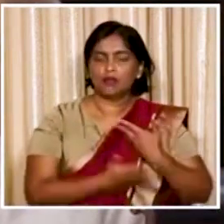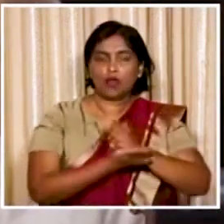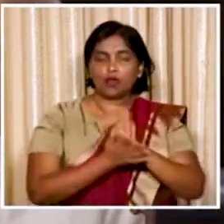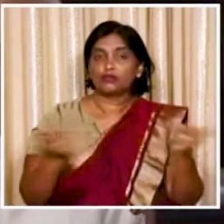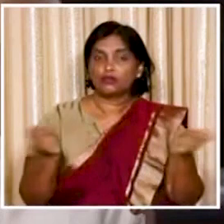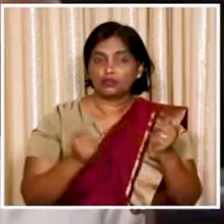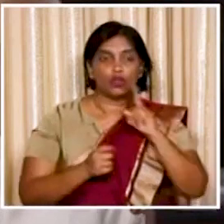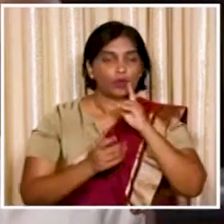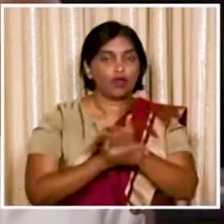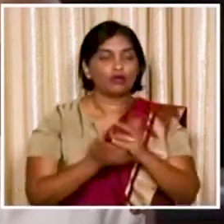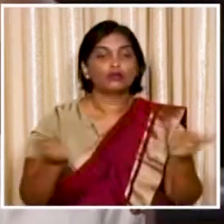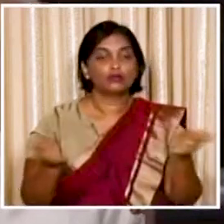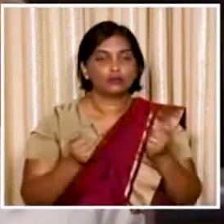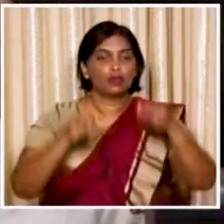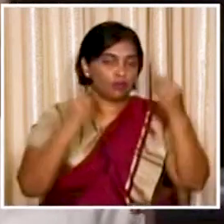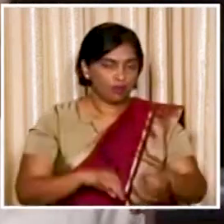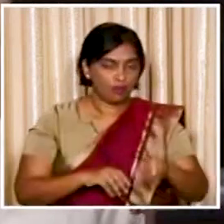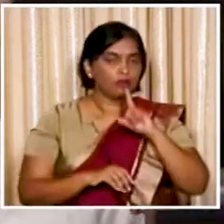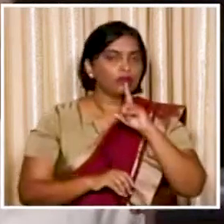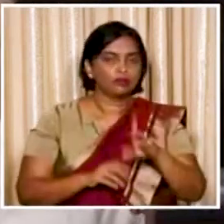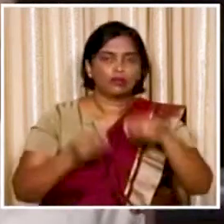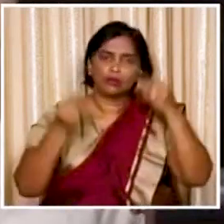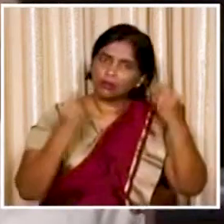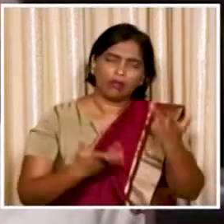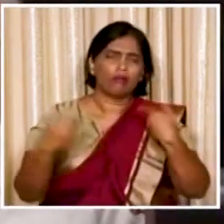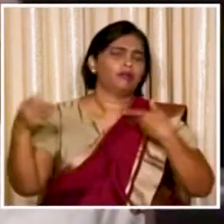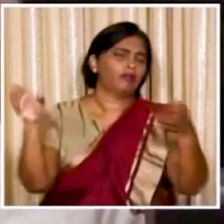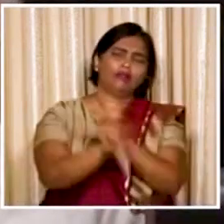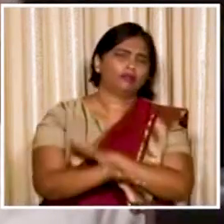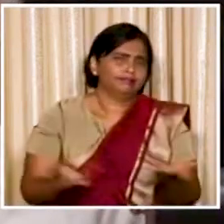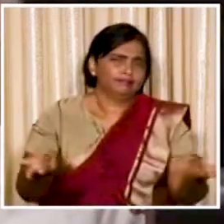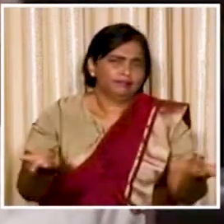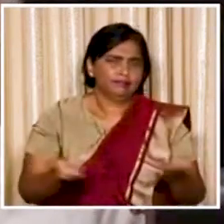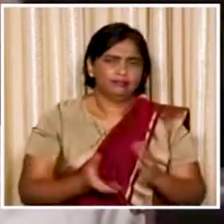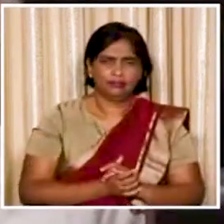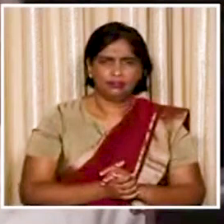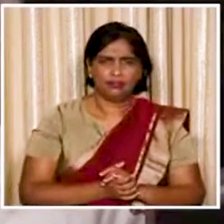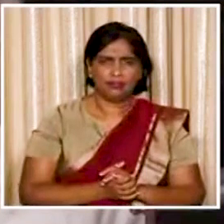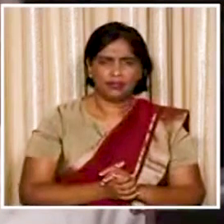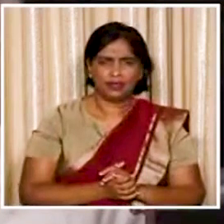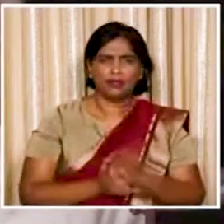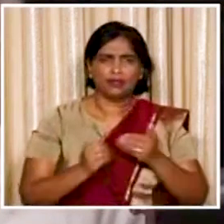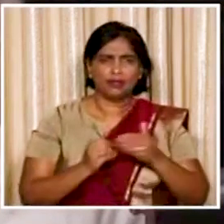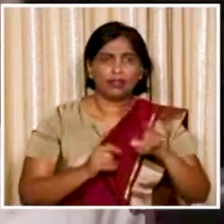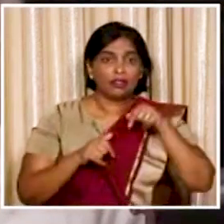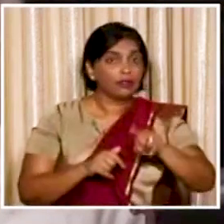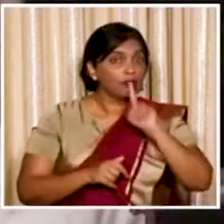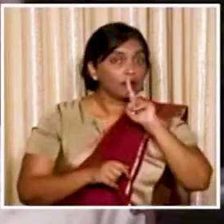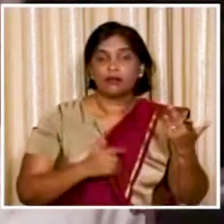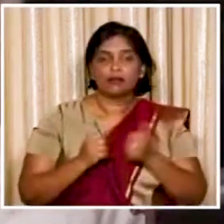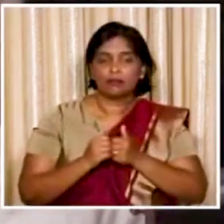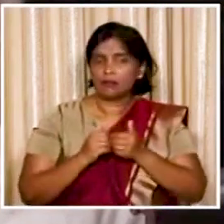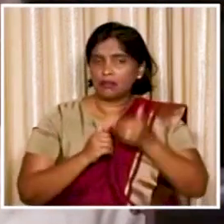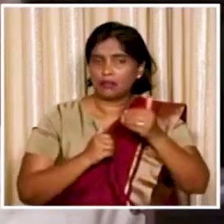වෙළඳ පොලේ කියනවා කොටස් වෙළඳ පොල කඩාවැටෙනවා කියලා කඩාවැටුත් මම ඒක වහන්නා එච්චරයි තියෙන්නේ මේකට ඇවිල්ලා දැන් කියන්න බෑ මේක හැදලා